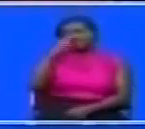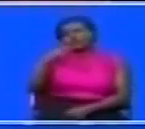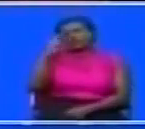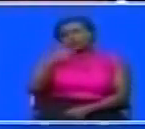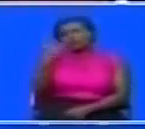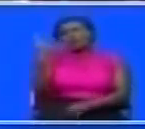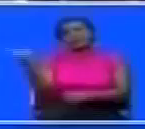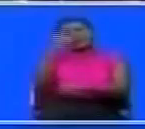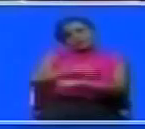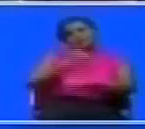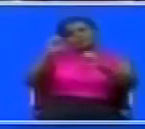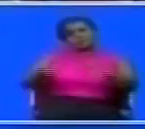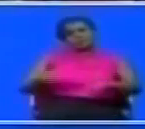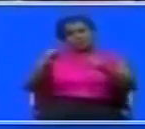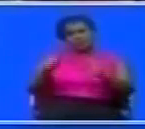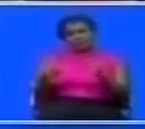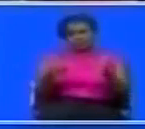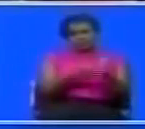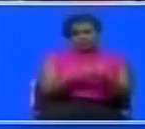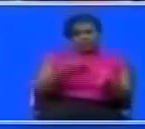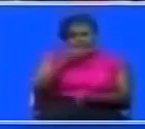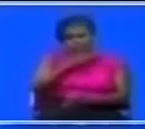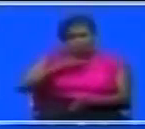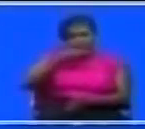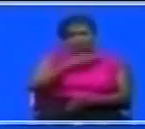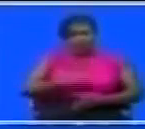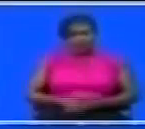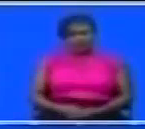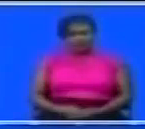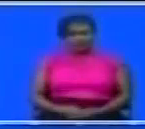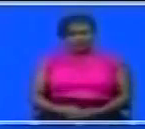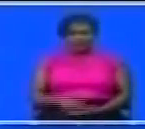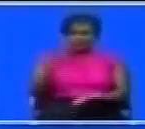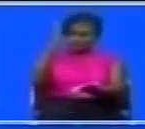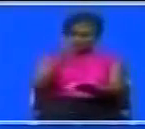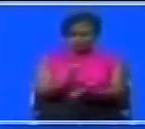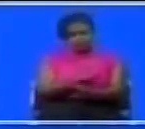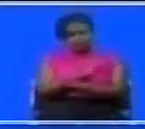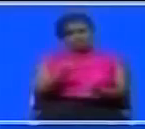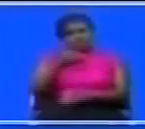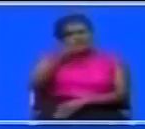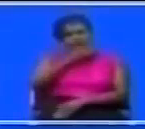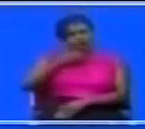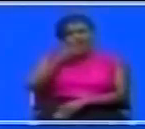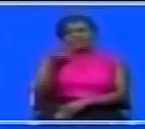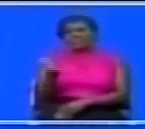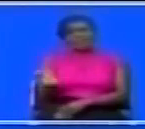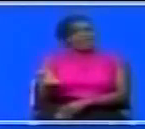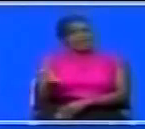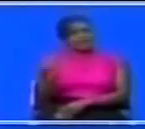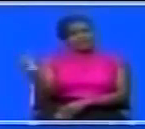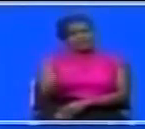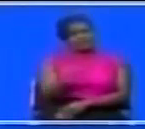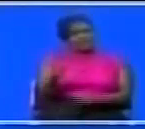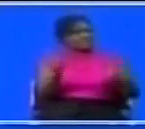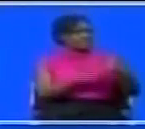cha siku moja waliweza kuzuia mafuta haya kuvuja. Hivi si kweli kwamba mafuta imekuwa ikivuja kwa miezi